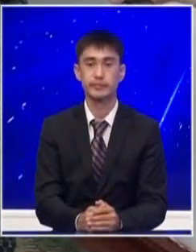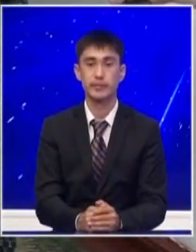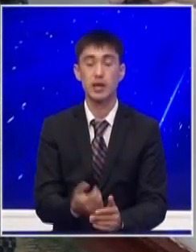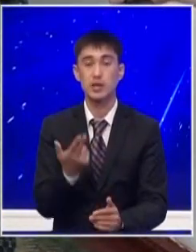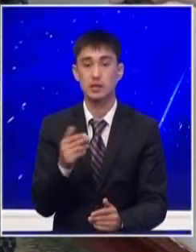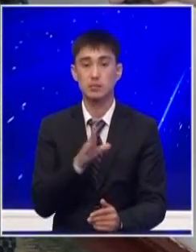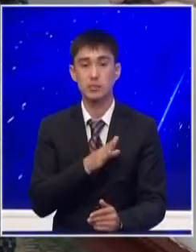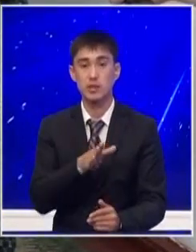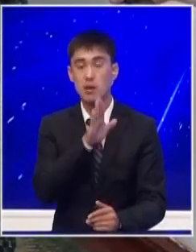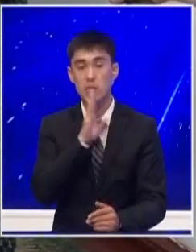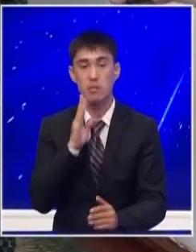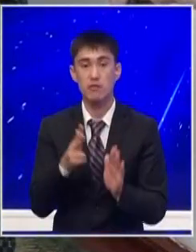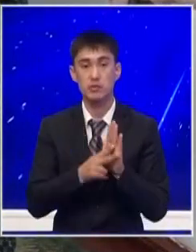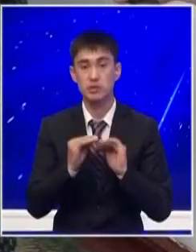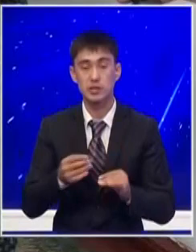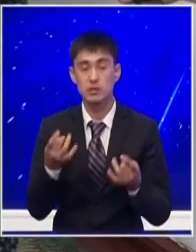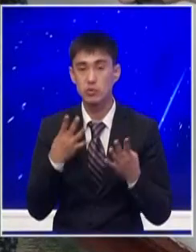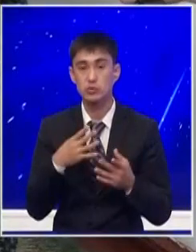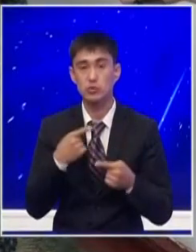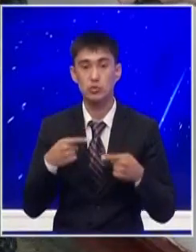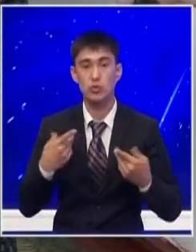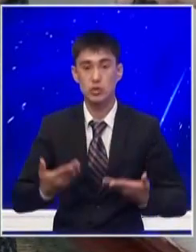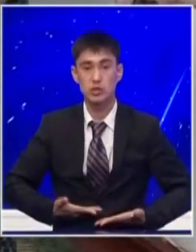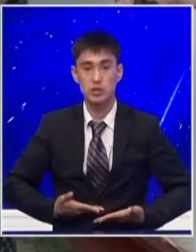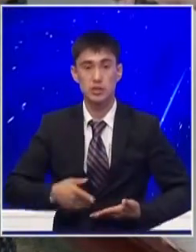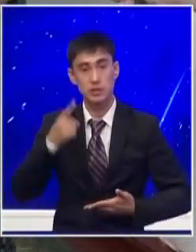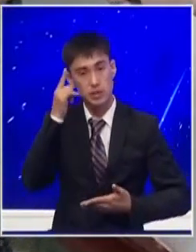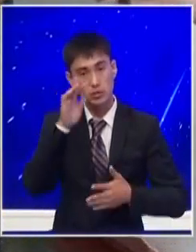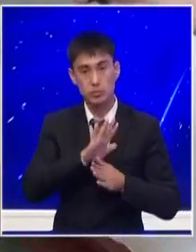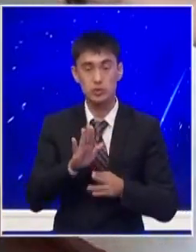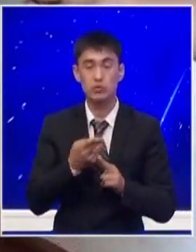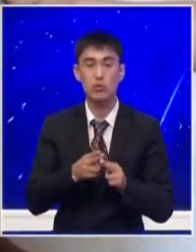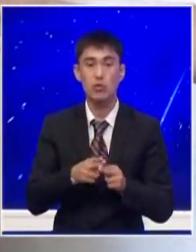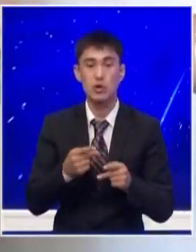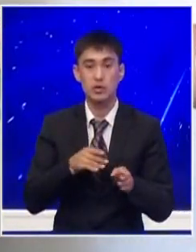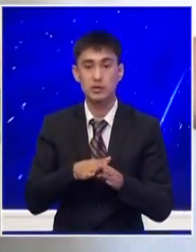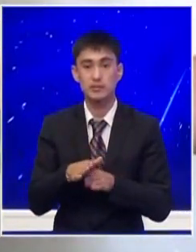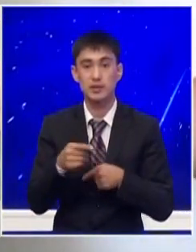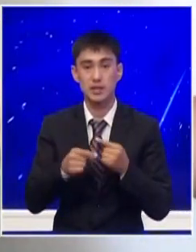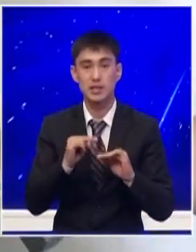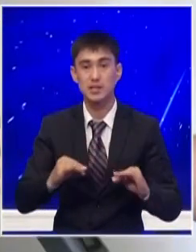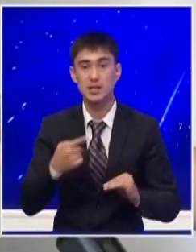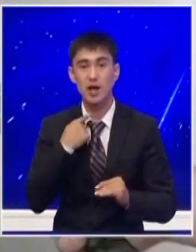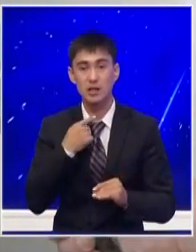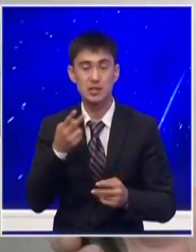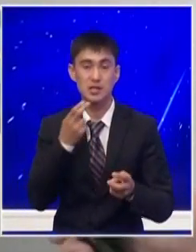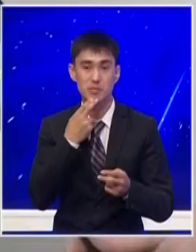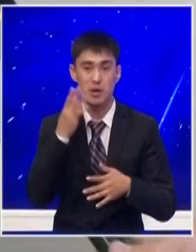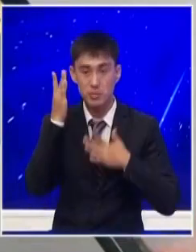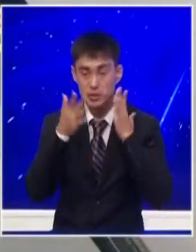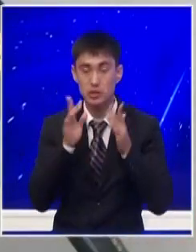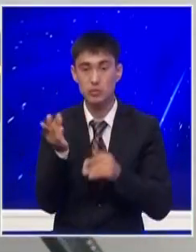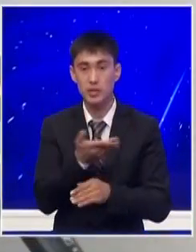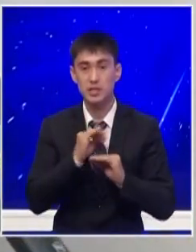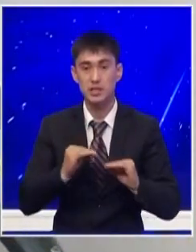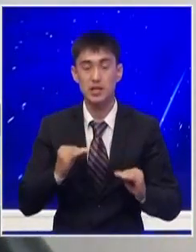Конечно, быть мамой 8 детей непросто, но другой жизни я себе не представляю. В доме должны звучать детские голоса и смех. Я мечтаю, чтобы